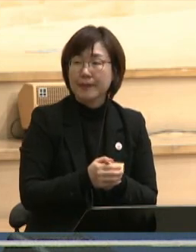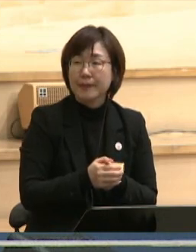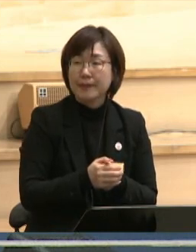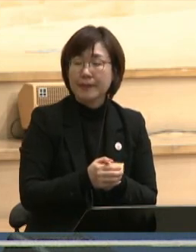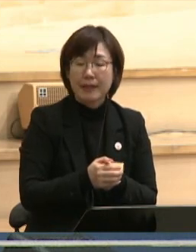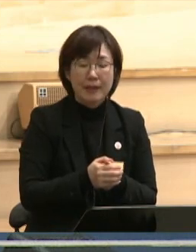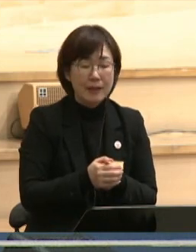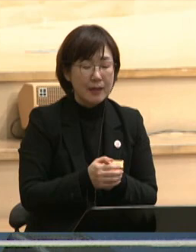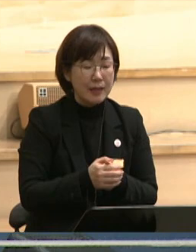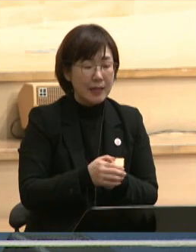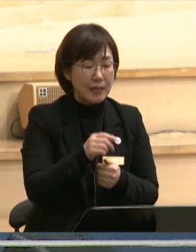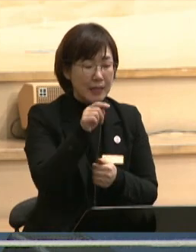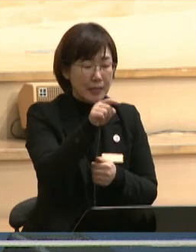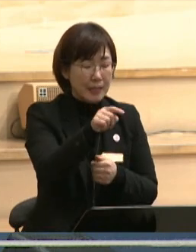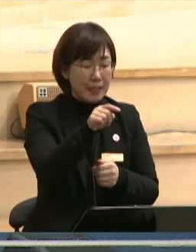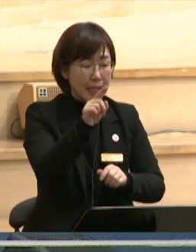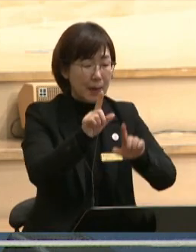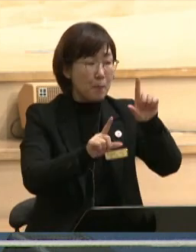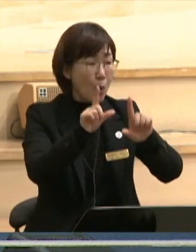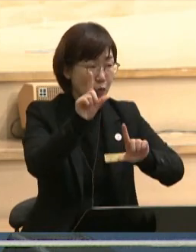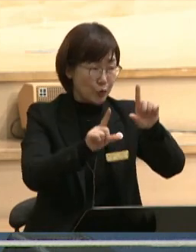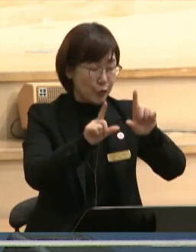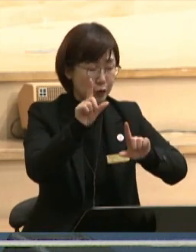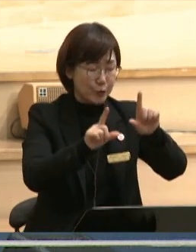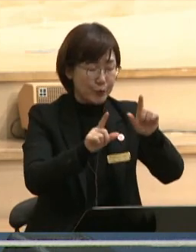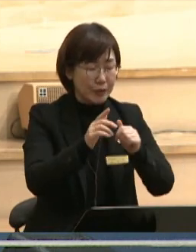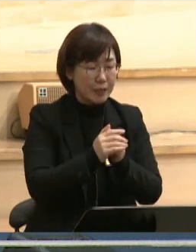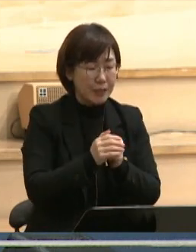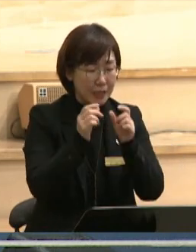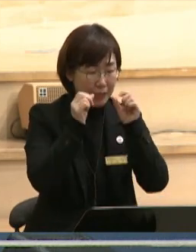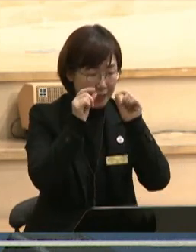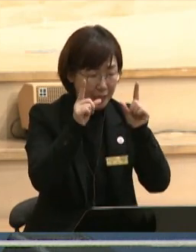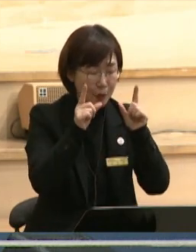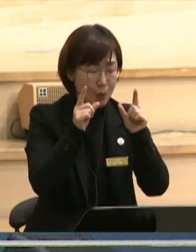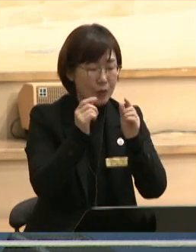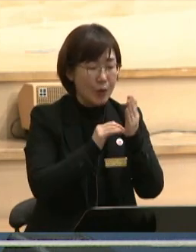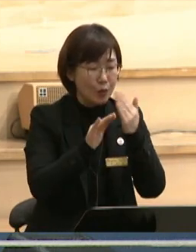저는 이걸 깨닫고 심장이 멎는 것 같았습니다